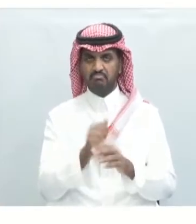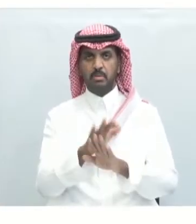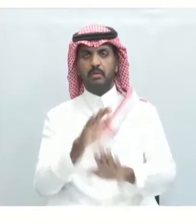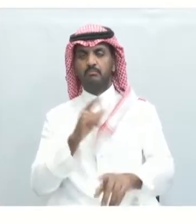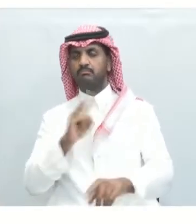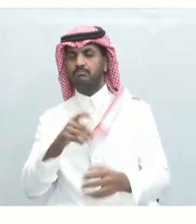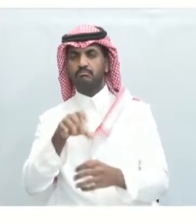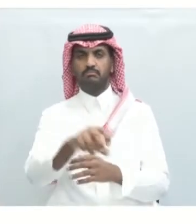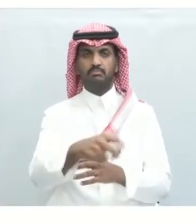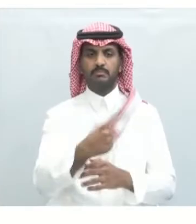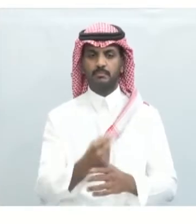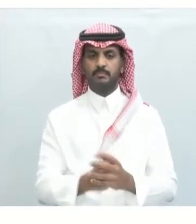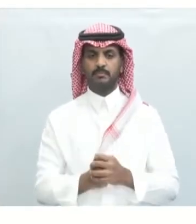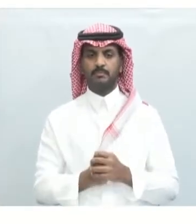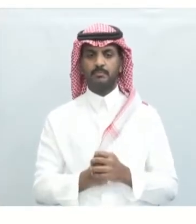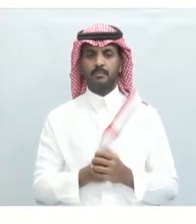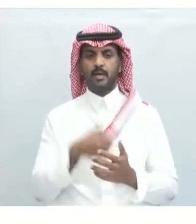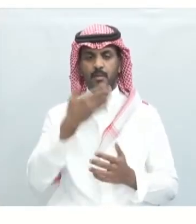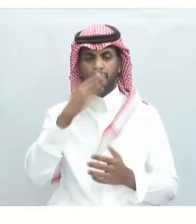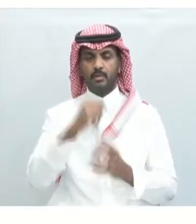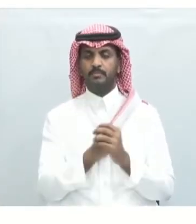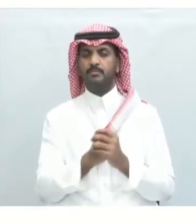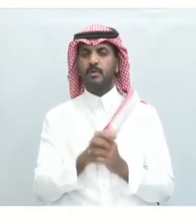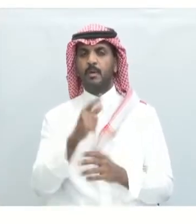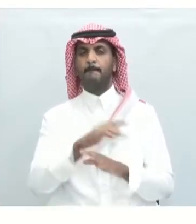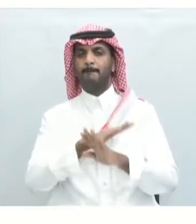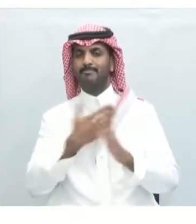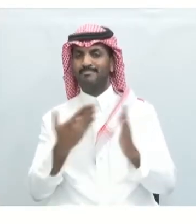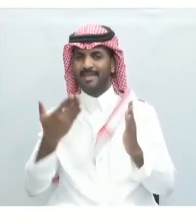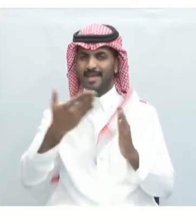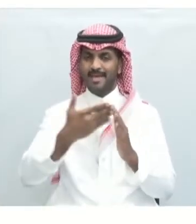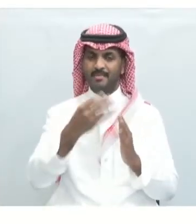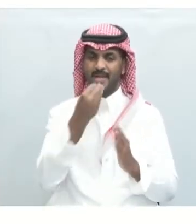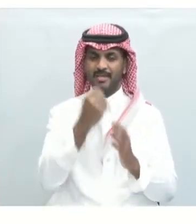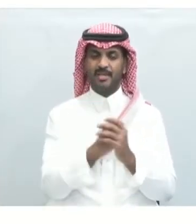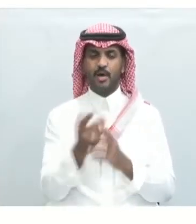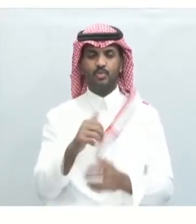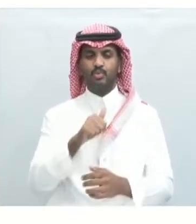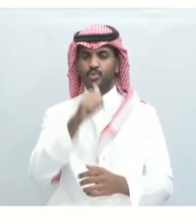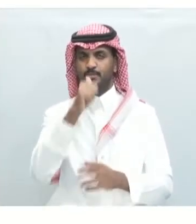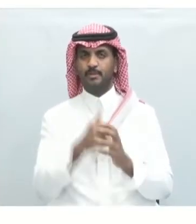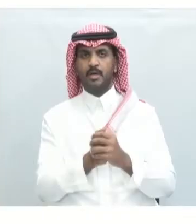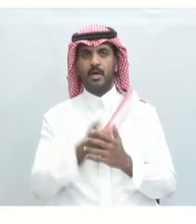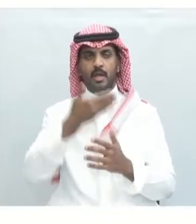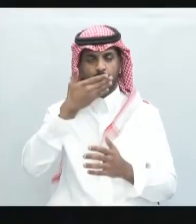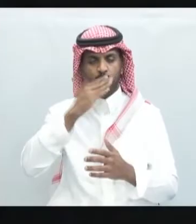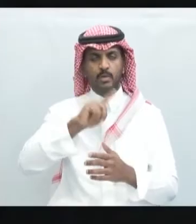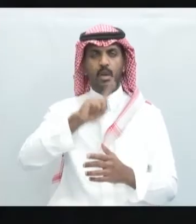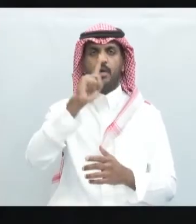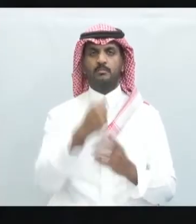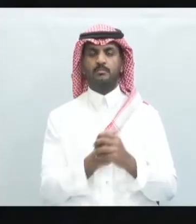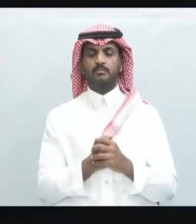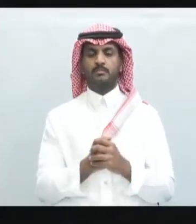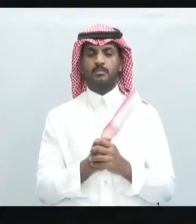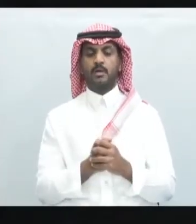الانسان مما يليه كذلك حمد الله عز وجل بعد الفراغ من الاكل او الشرب ان تحمد الله عز وجل على